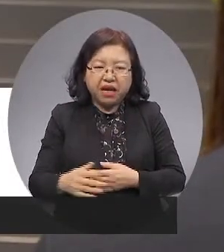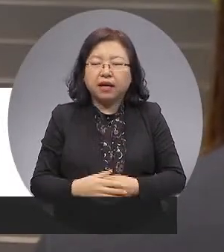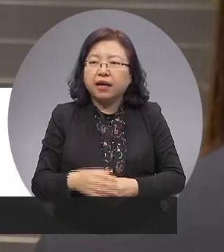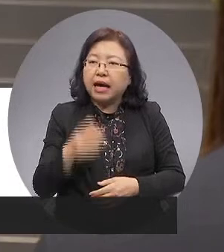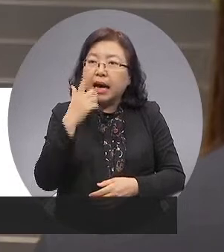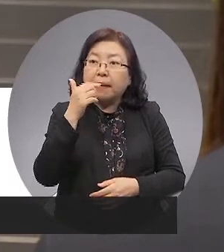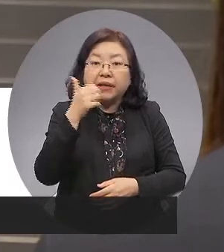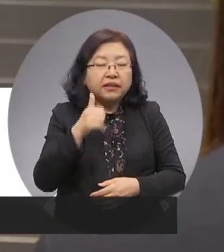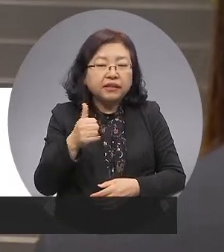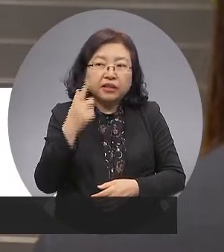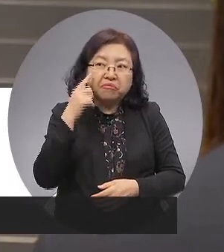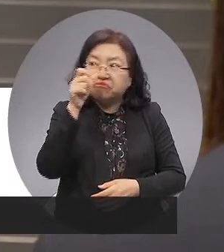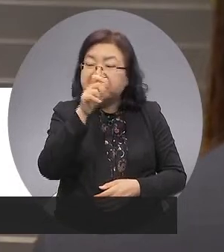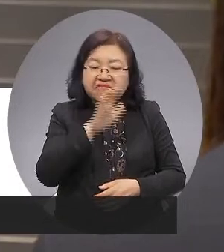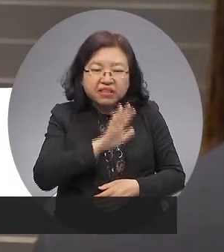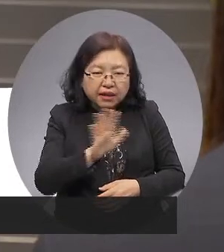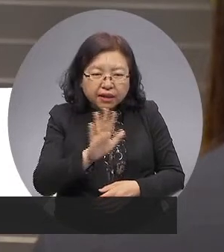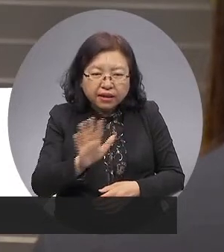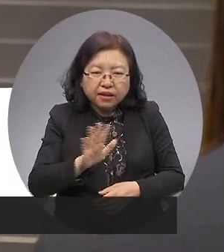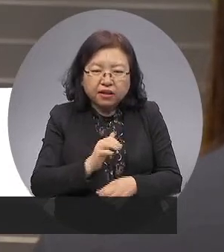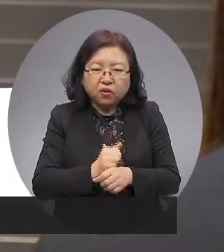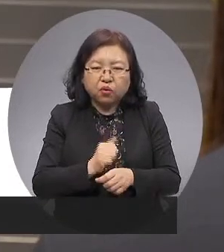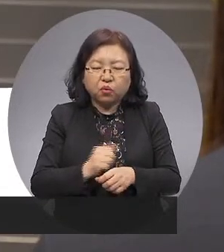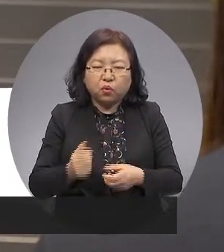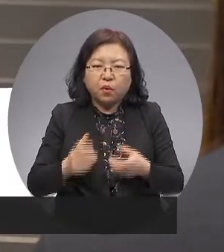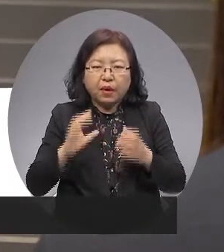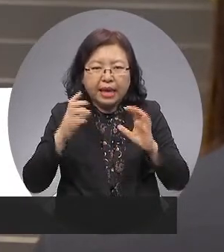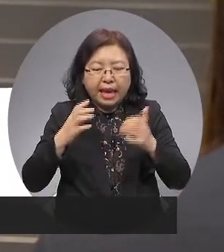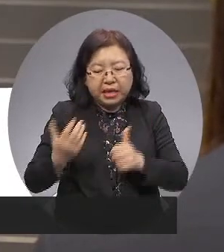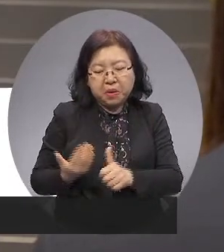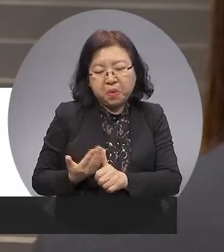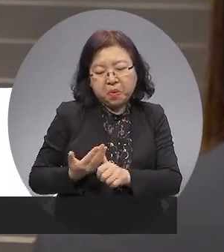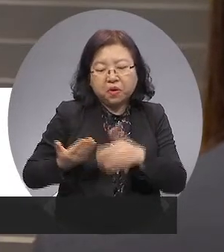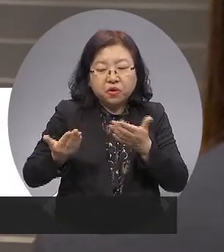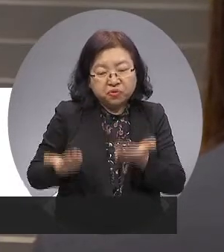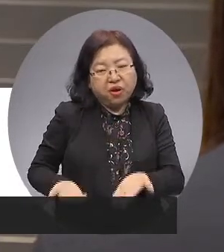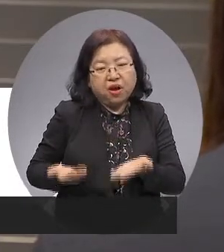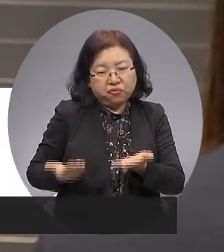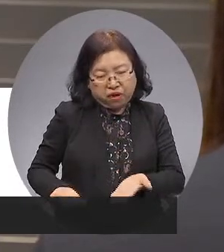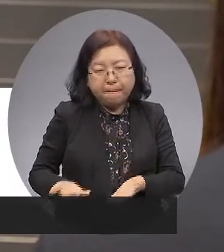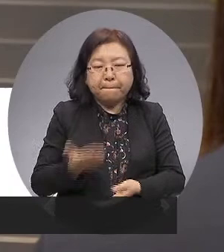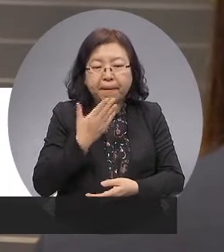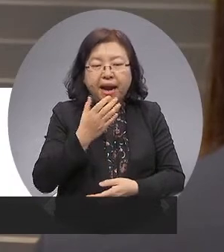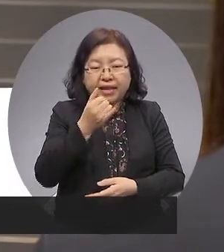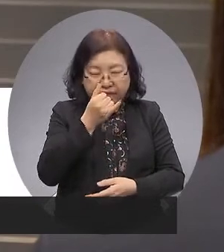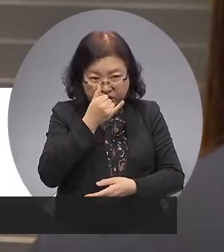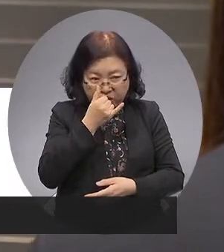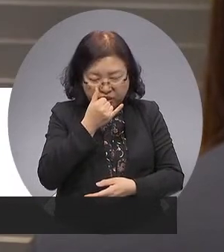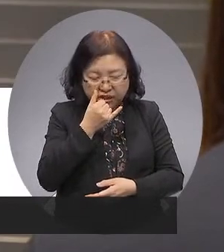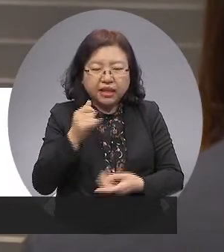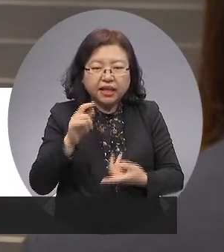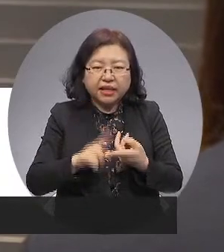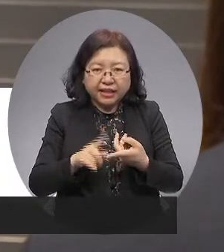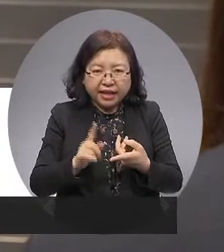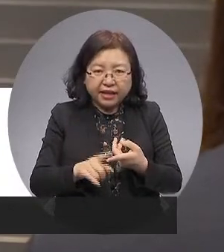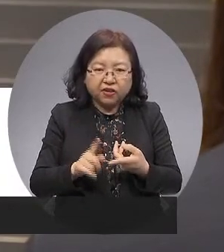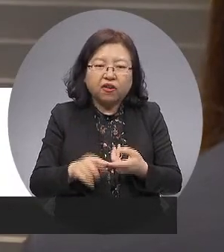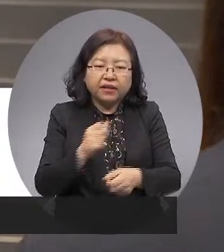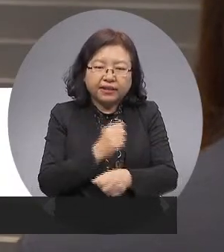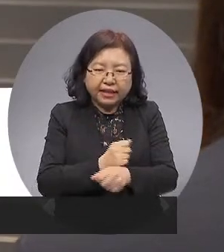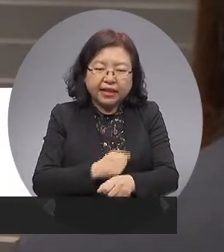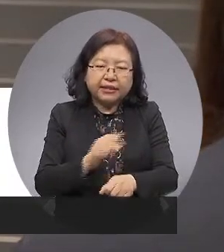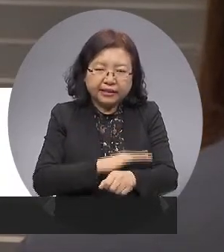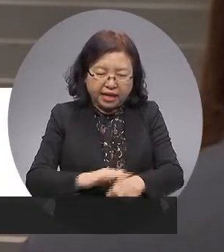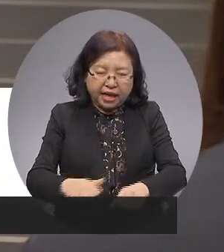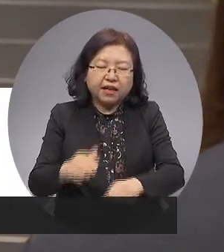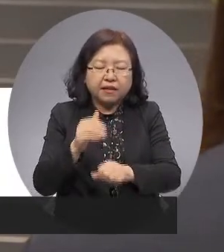보고 육아 휴직을 사용할 수 있는 이제 그런 것을 좀 제도적으로 정착시키는 데도 좀